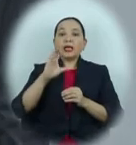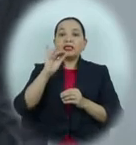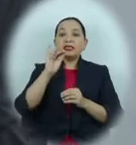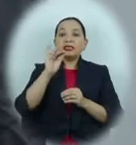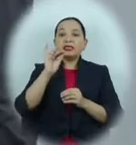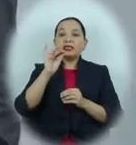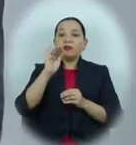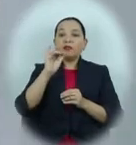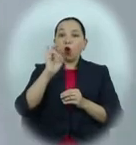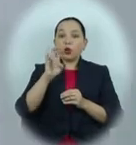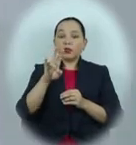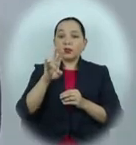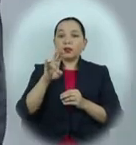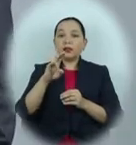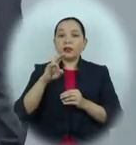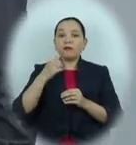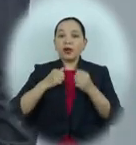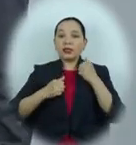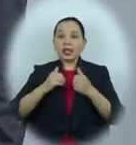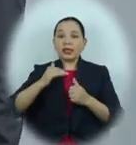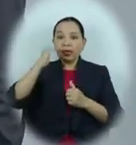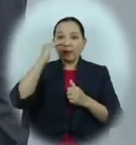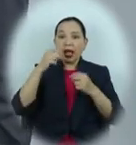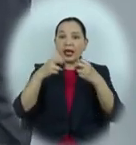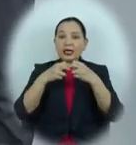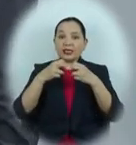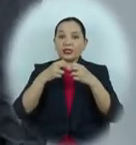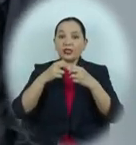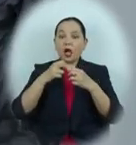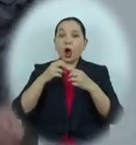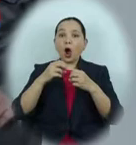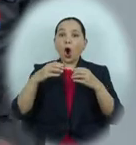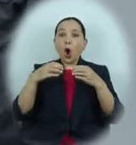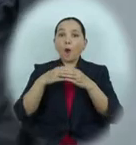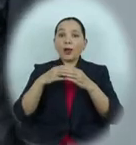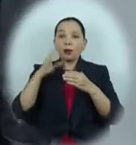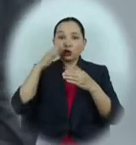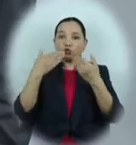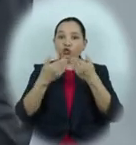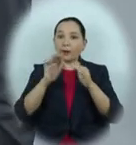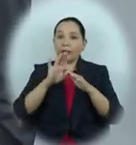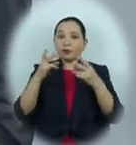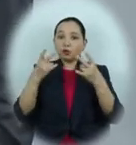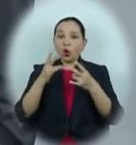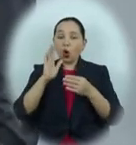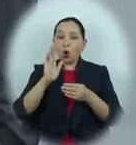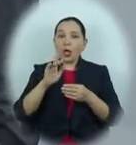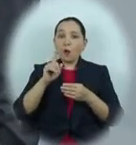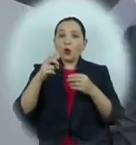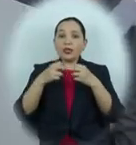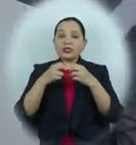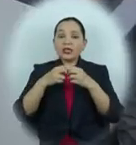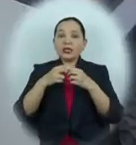Sifonlarimiz yuzi vannaning tepasida rezina qoplamasi suv chiqib ketmasligi uchun qilinadi. Bu rezina